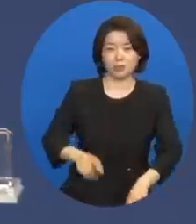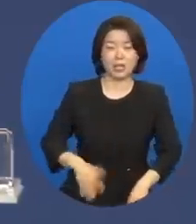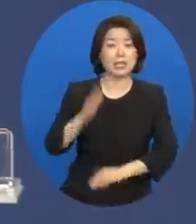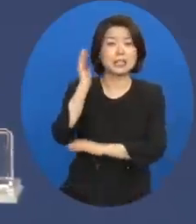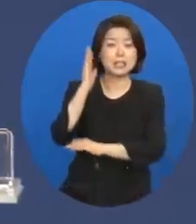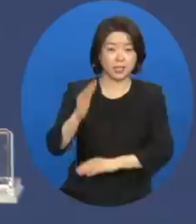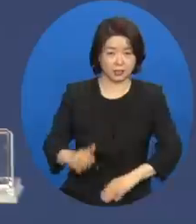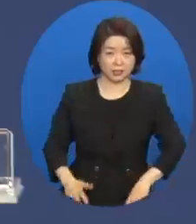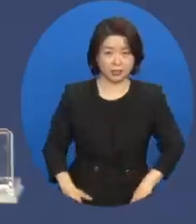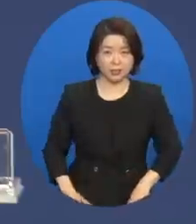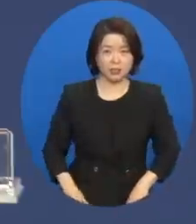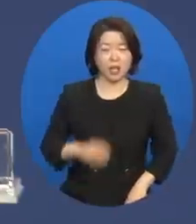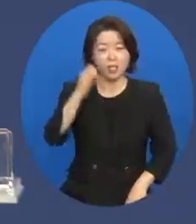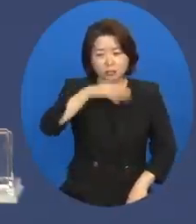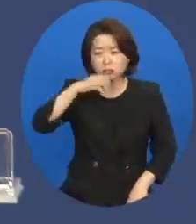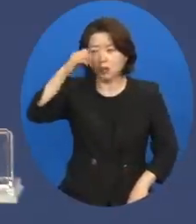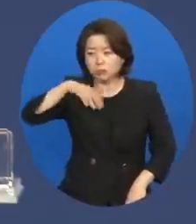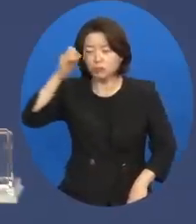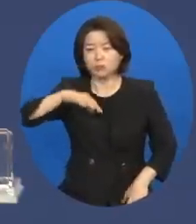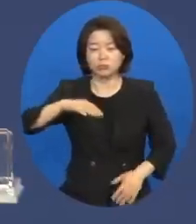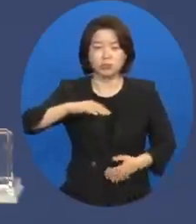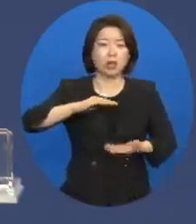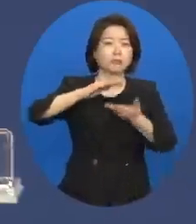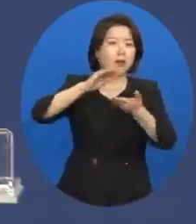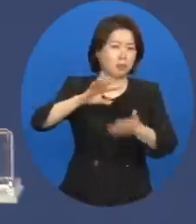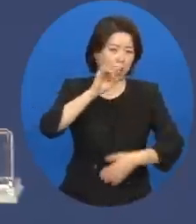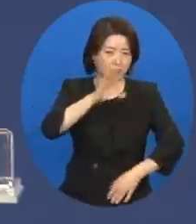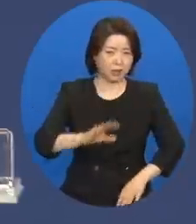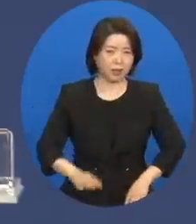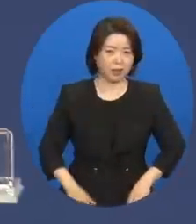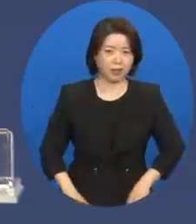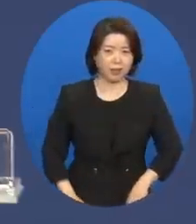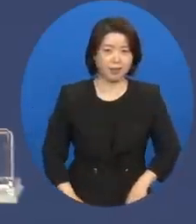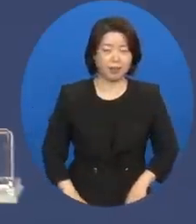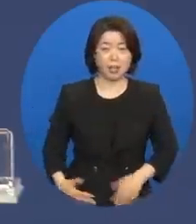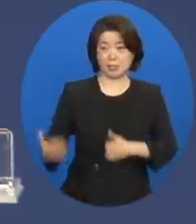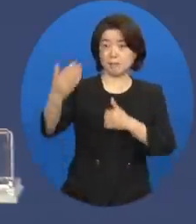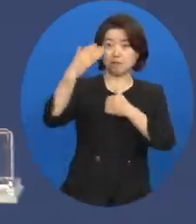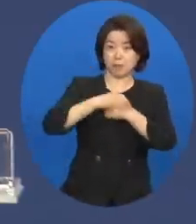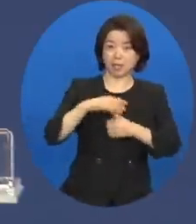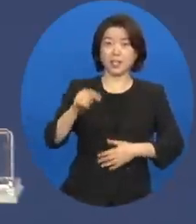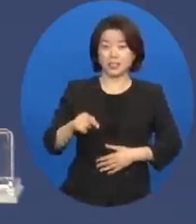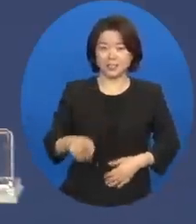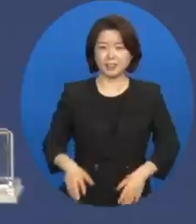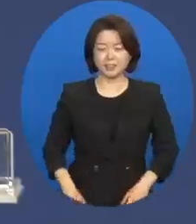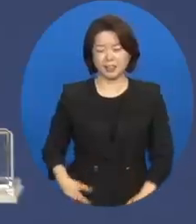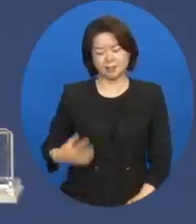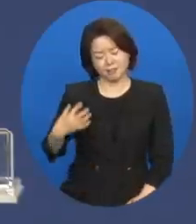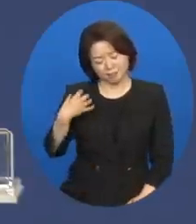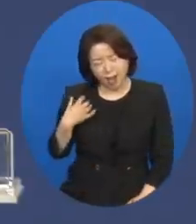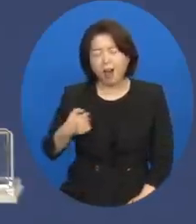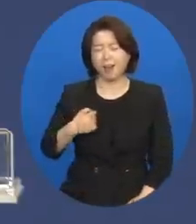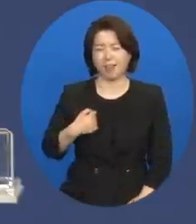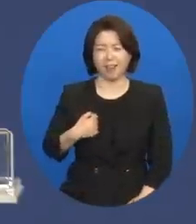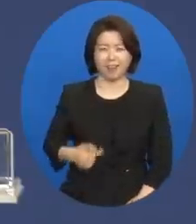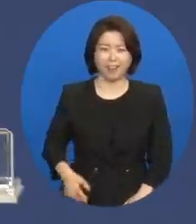얘기를 그냥 대강대강 이렇게 할 수가 없다 보니까 그 어떻게 맡겨진 그냥 사명이 그렇다